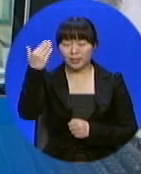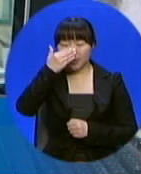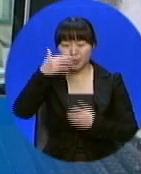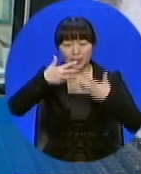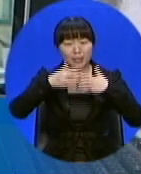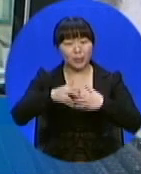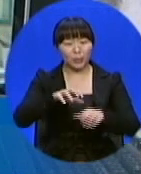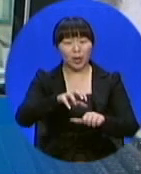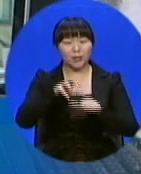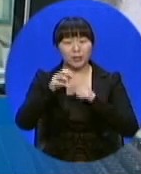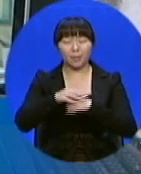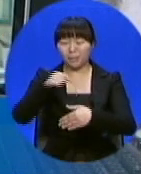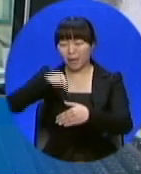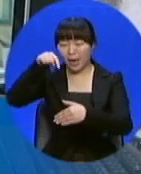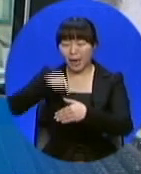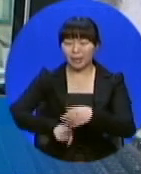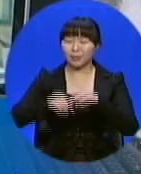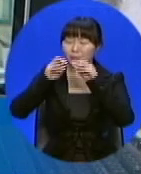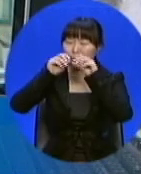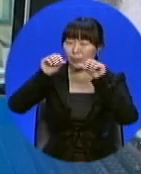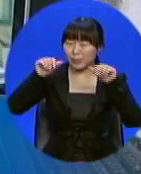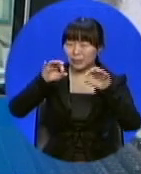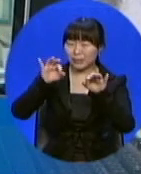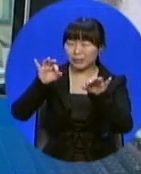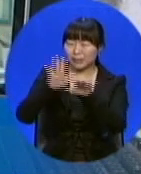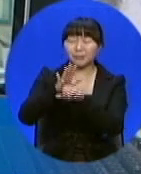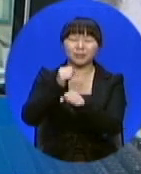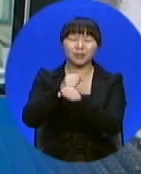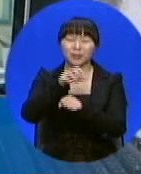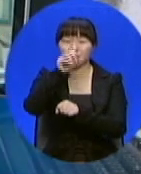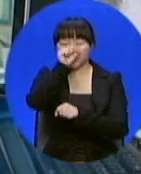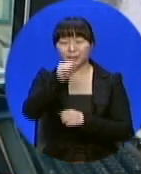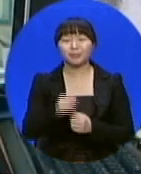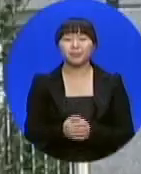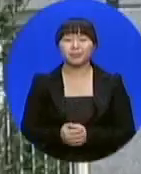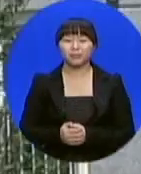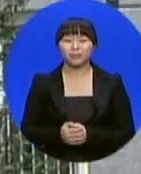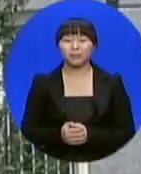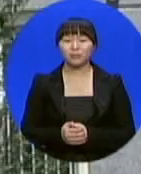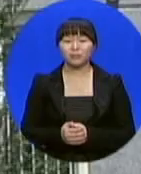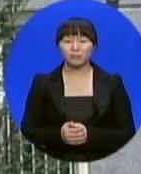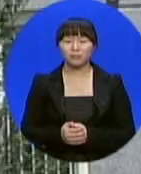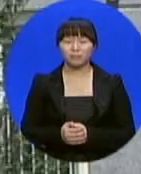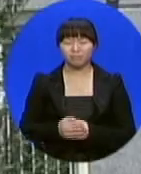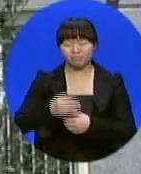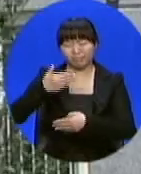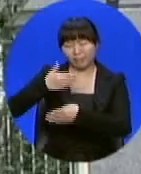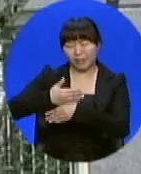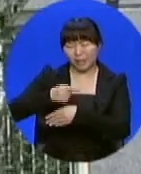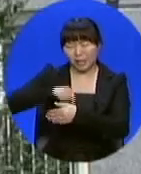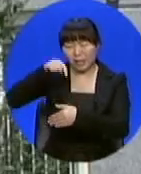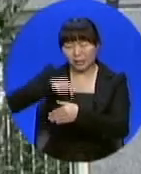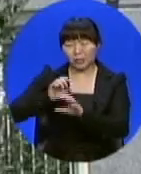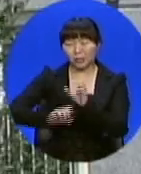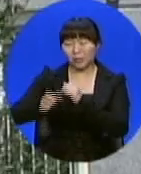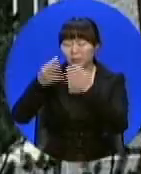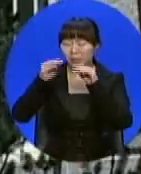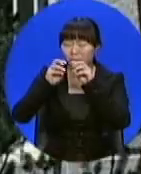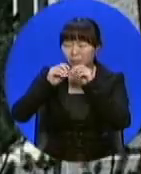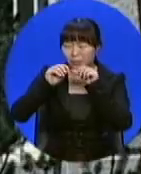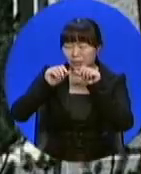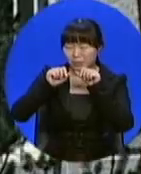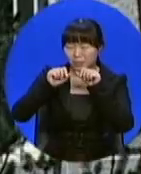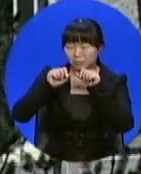이제 방 안에 떠있는 네. 미세먼지들을 제거할 수 있도록 하시는 게 가장 좋겠습니다. 꽉꽉 막힌 실내는 더 많은 먼지가 배출되지